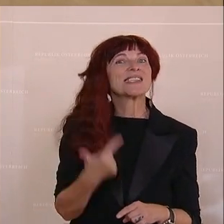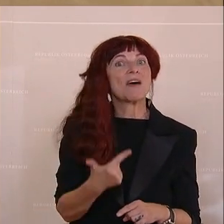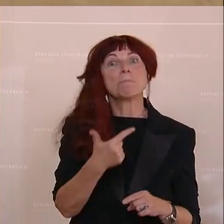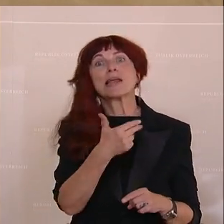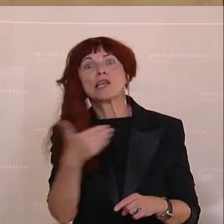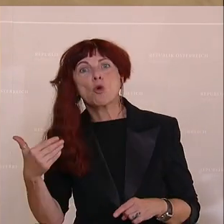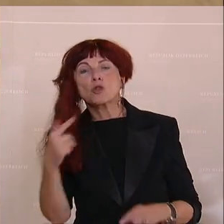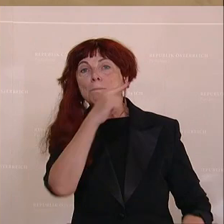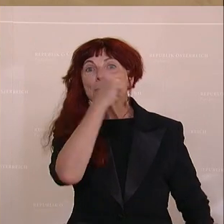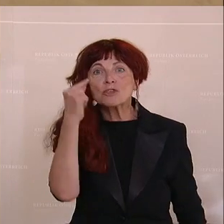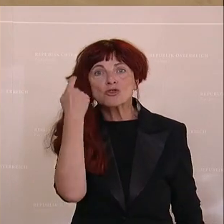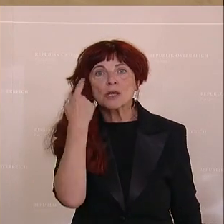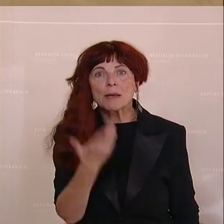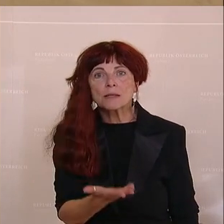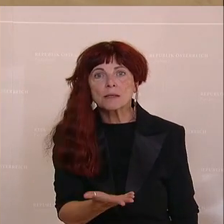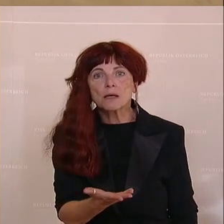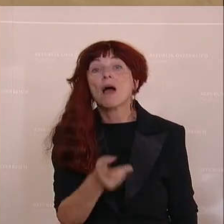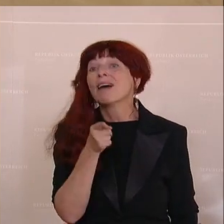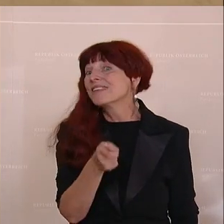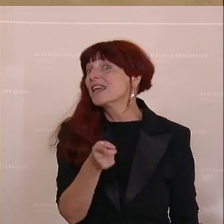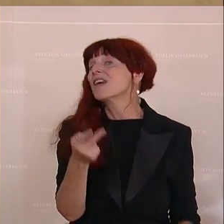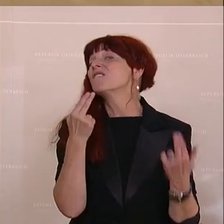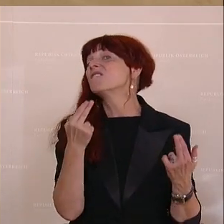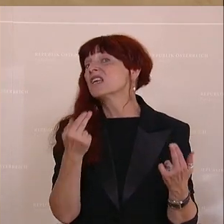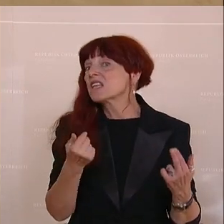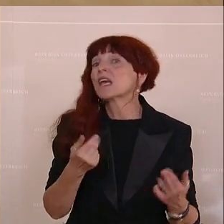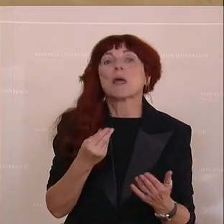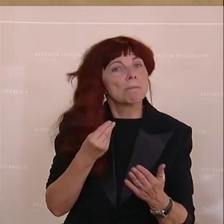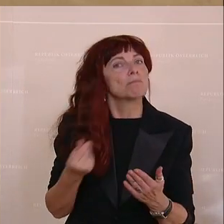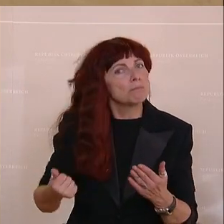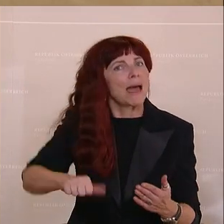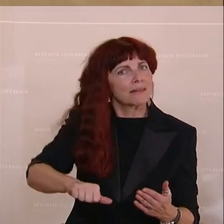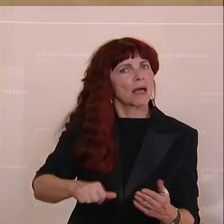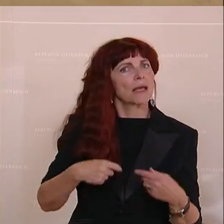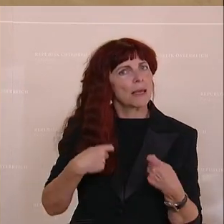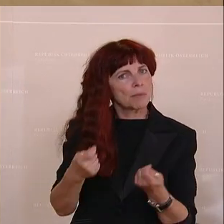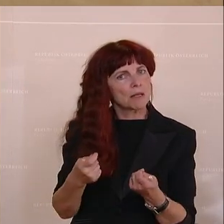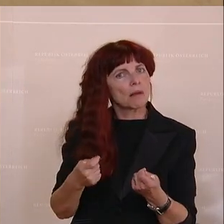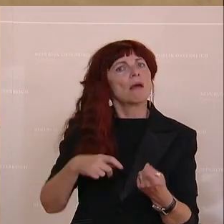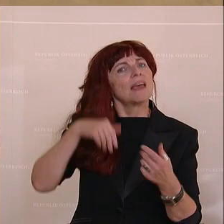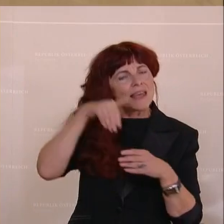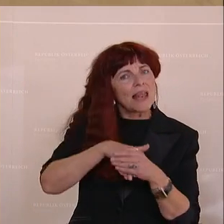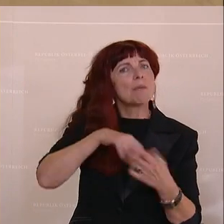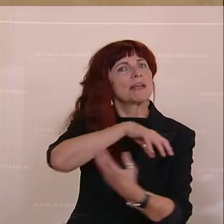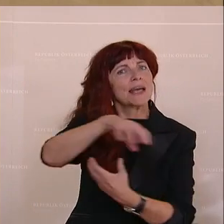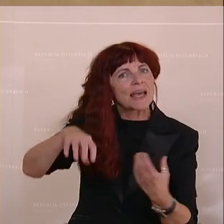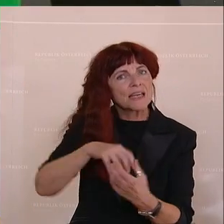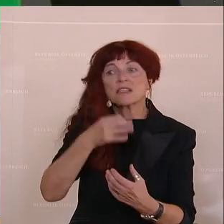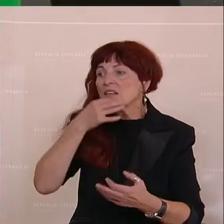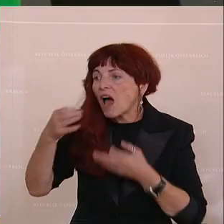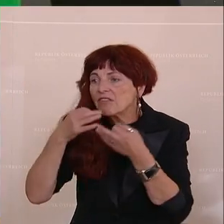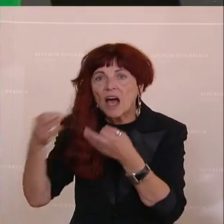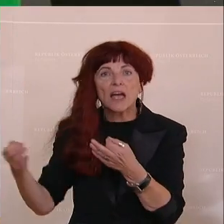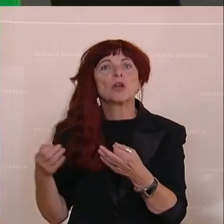2,2 Millionen Menschen, die ganz einen wesentlichen Beitrag dazu leisten, in der Krise auch Nachfrage und die Konjunktur